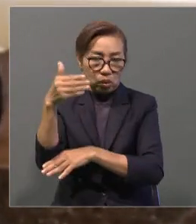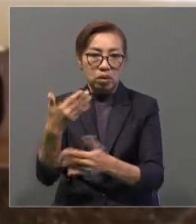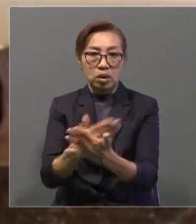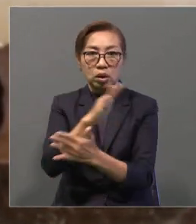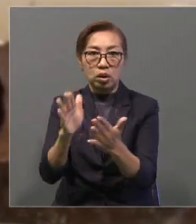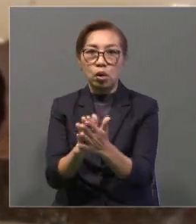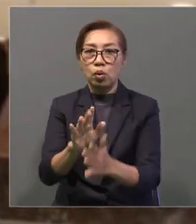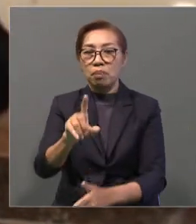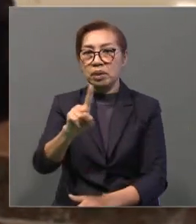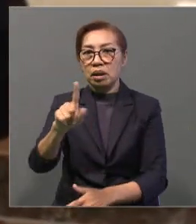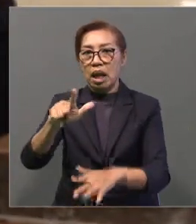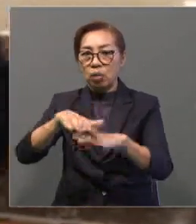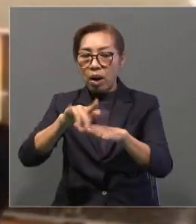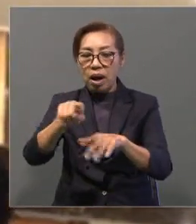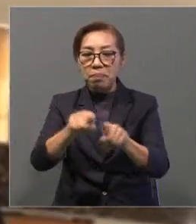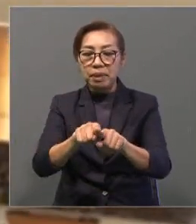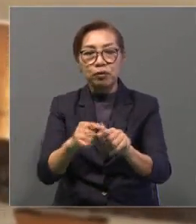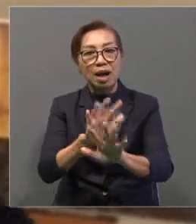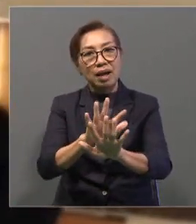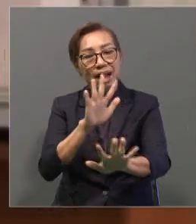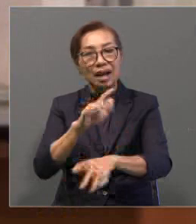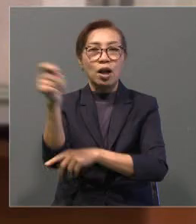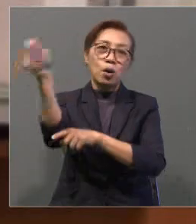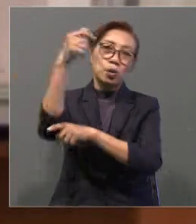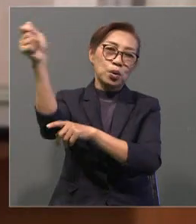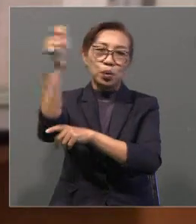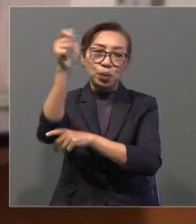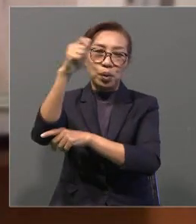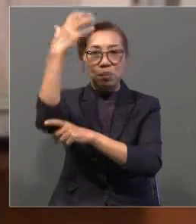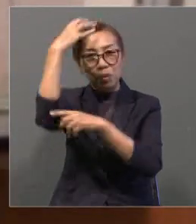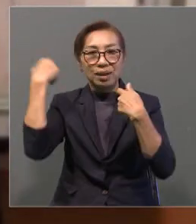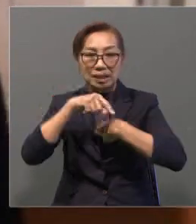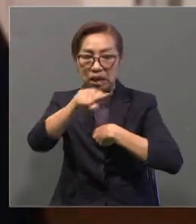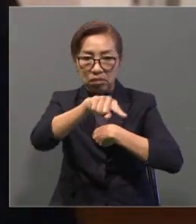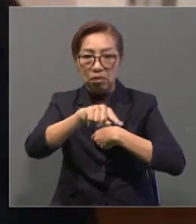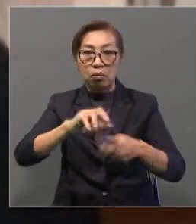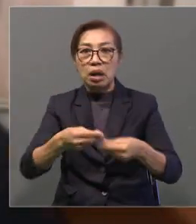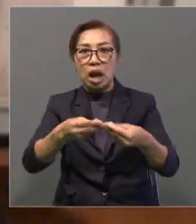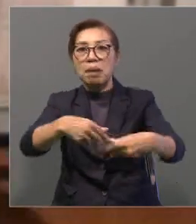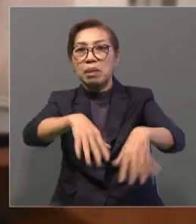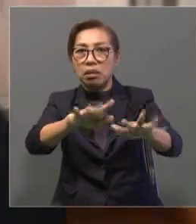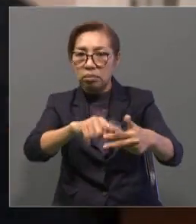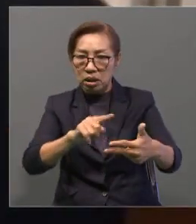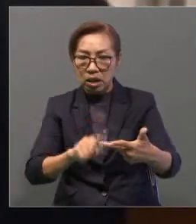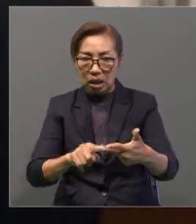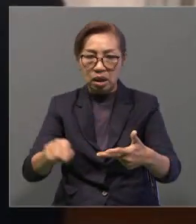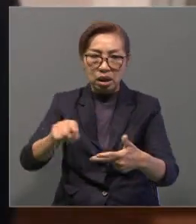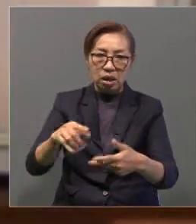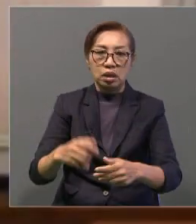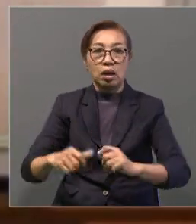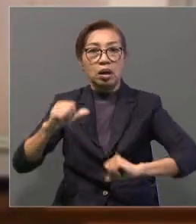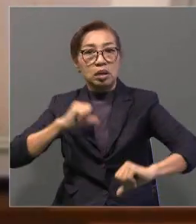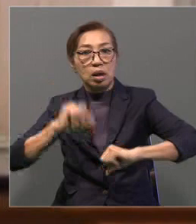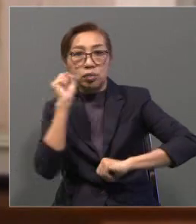1ล้านบาทเพื่อเป็นอุปกรณ์ในช่วงของการฟังปราศรัยโดยไม่ได้เรียกคืนการนำศิลปินระดับประเทศครับหรั่งร็อคเคสตรา